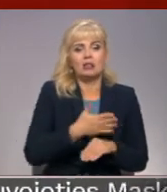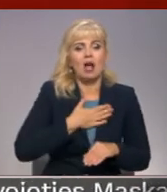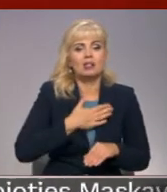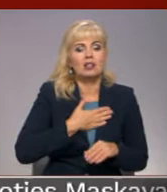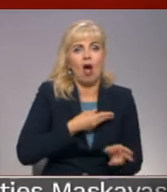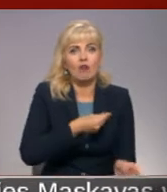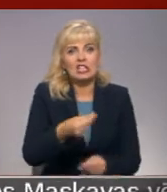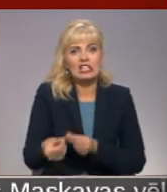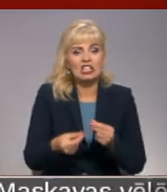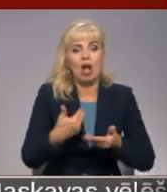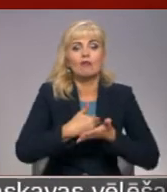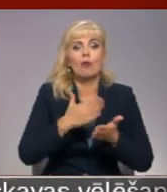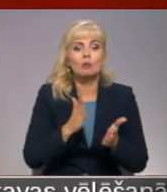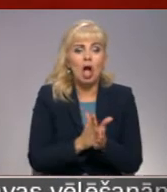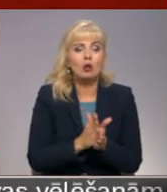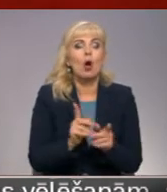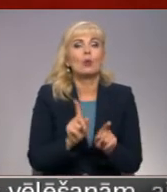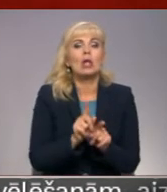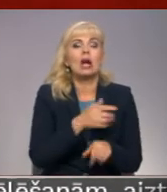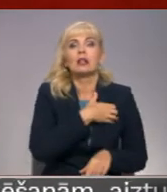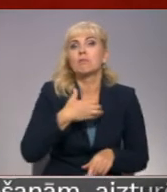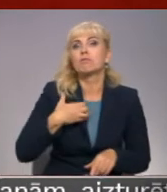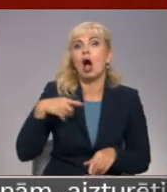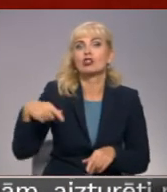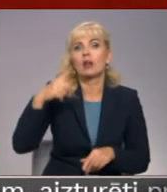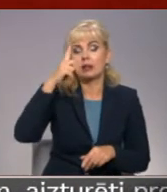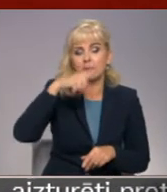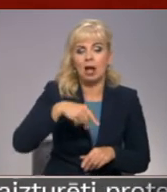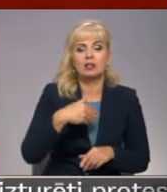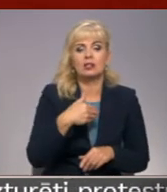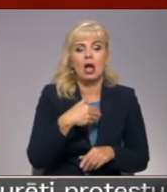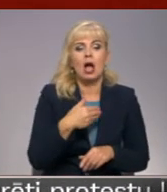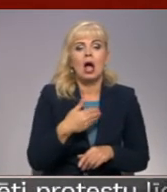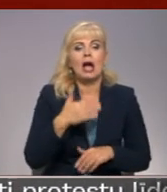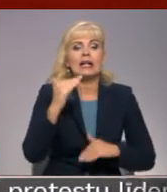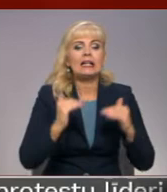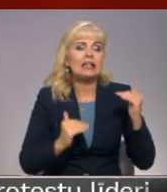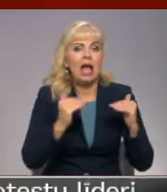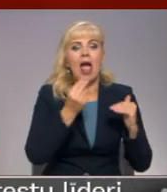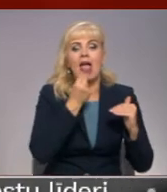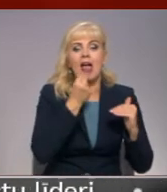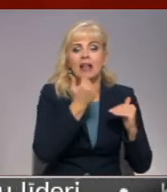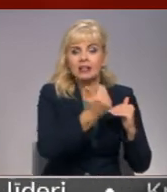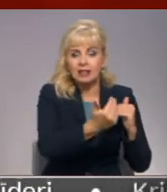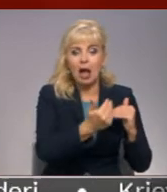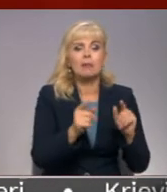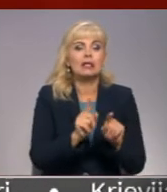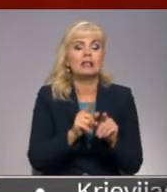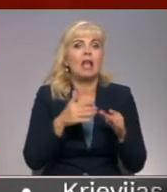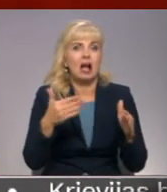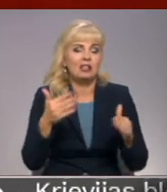pašvaldības jau arī viņu prasības pret ēdinātāju, ja arī tur ir ēdinātājs, tad diezgan jau